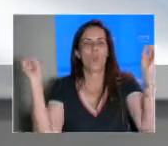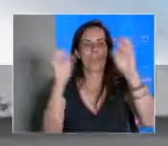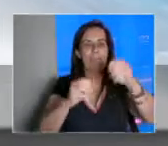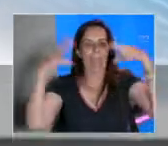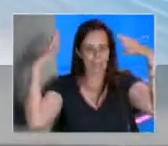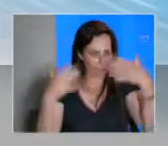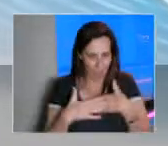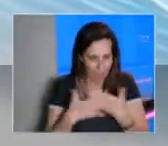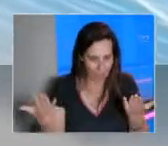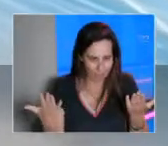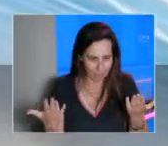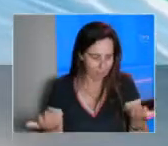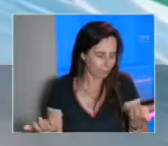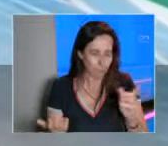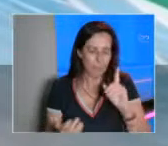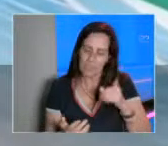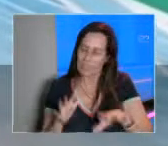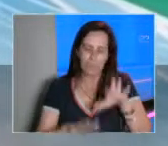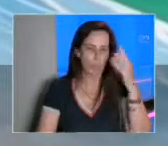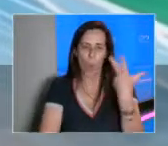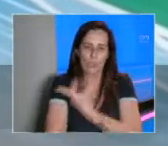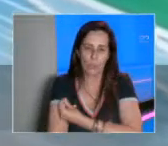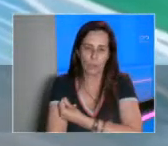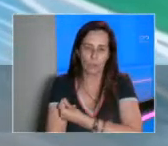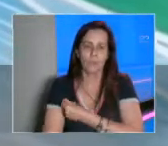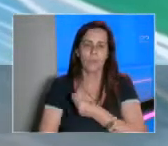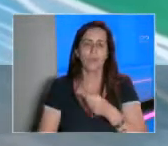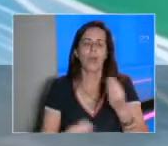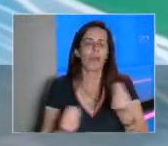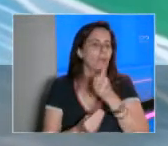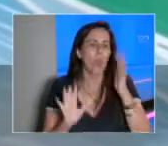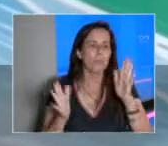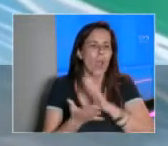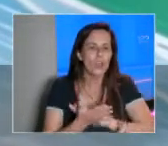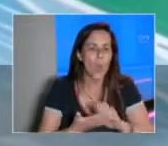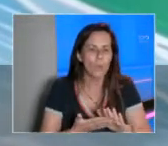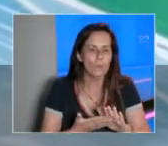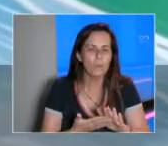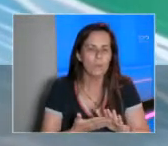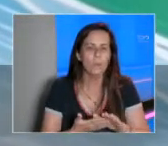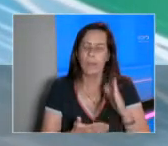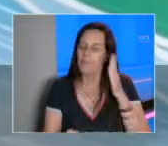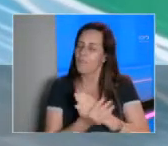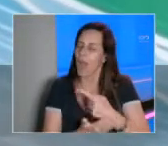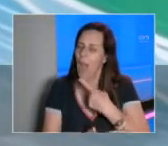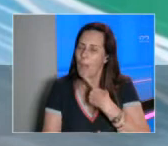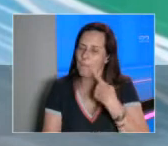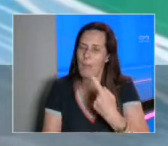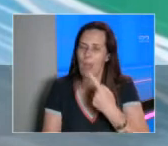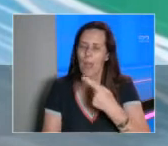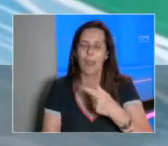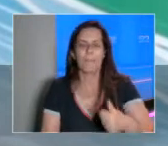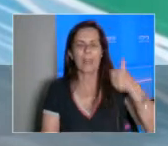הומצא בעבר, לפחות עד שלא יימצא חיסון. והדברים הם הכי פשוטים בעולם, ודיבר עליהם גם פרופסור